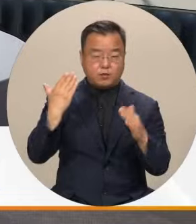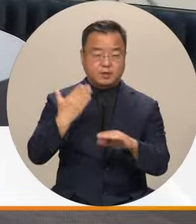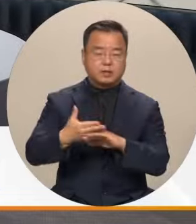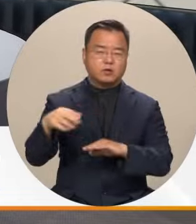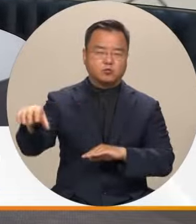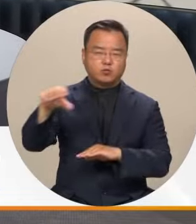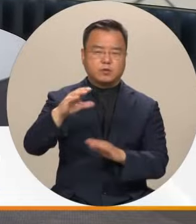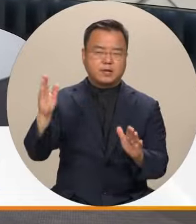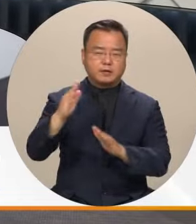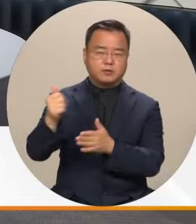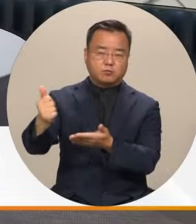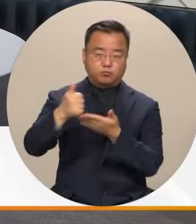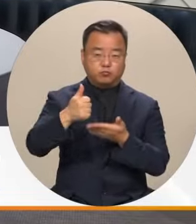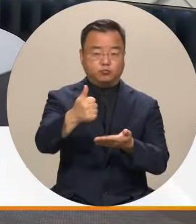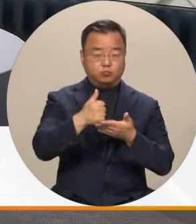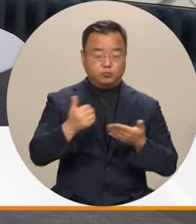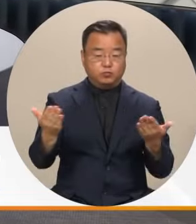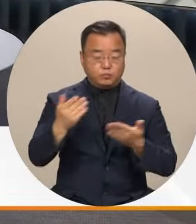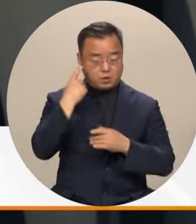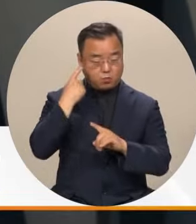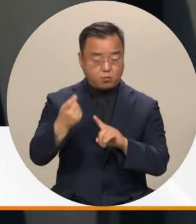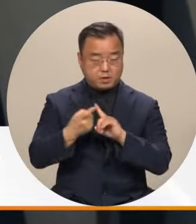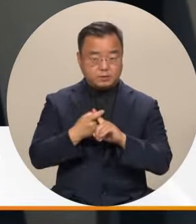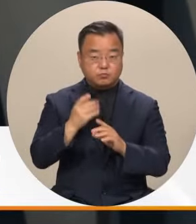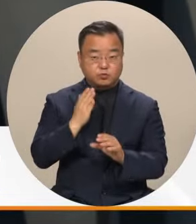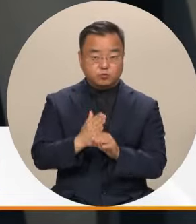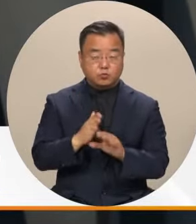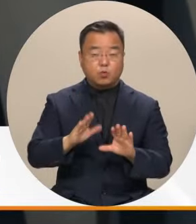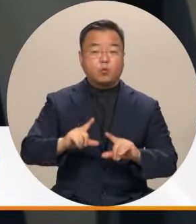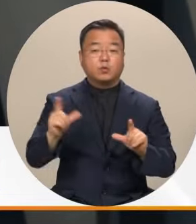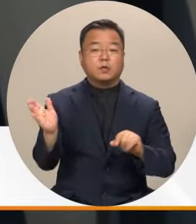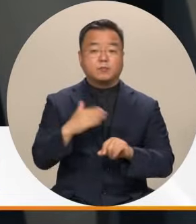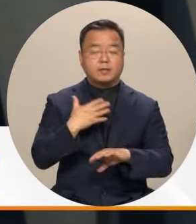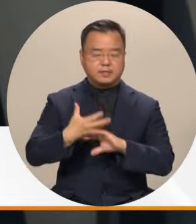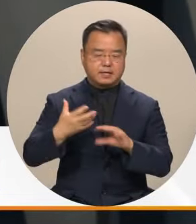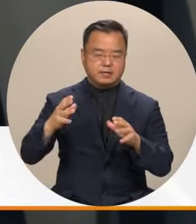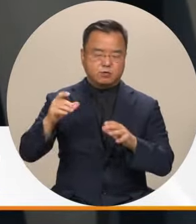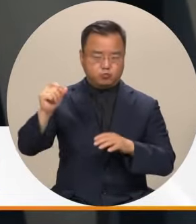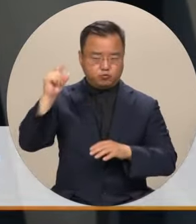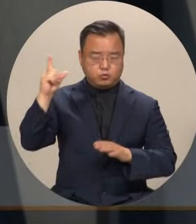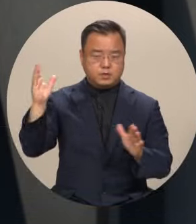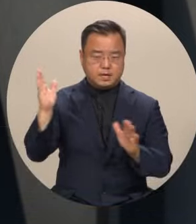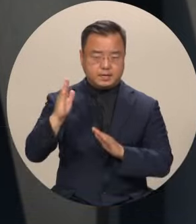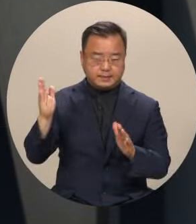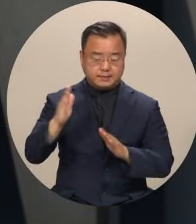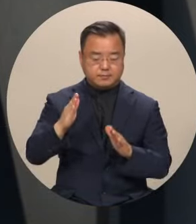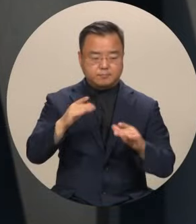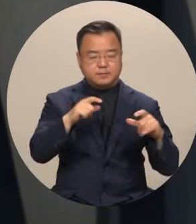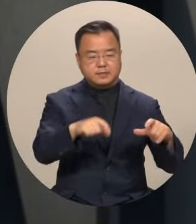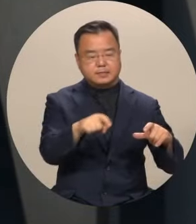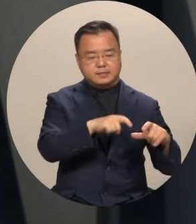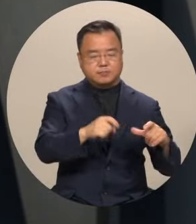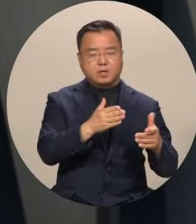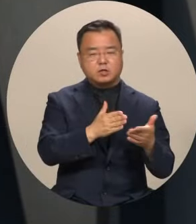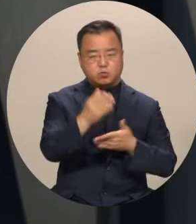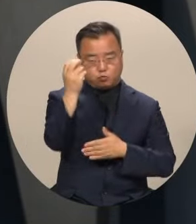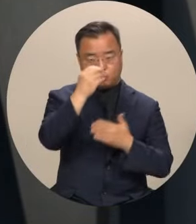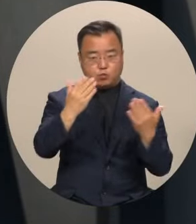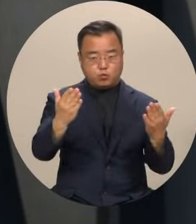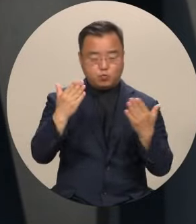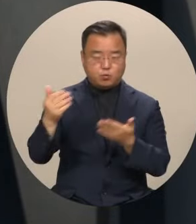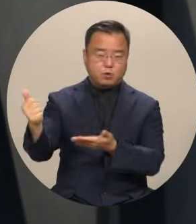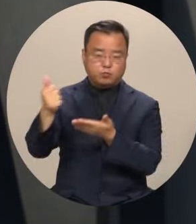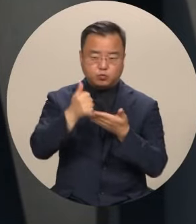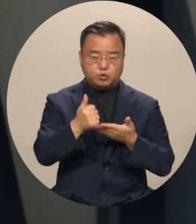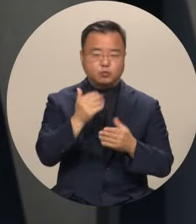주목을 받고 있죠네 경북교육청은 올해부터 본격적으로 해외 우수한 학생들을 지역 내에 있는 직업 개구에 받아들이고 있는데요이